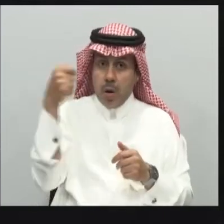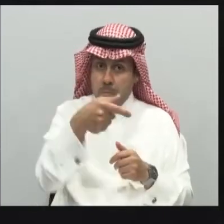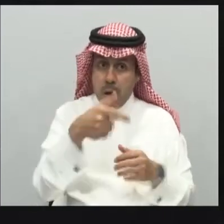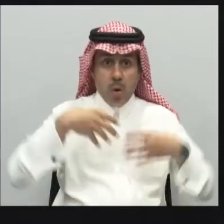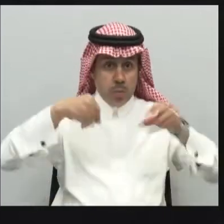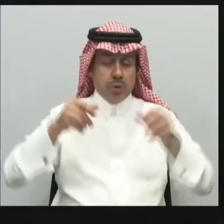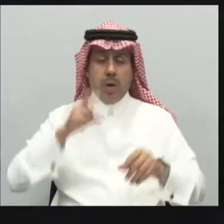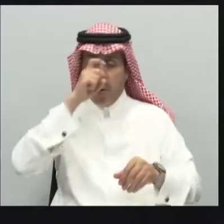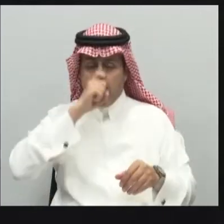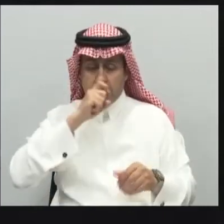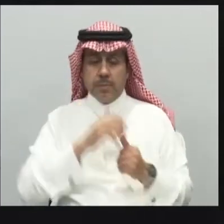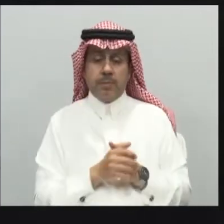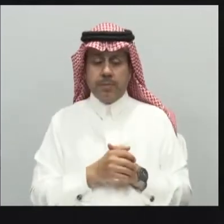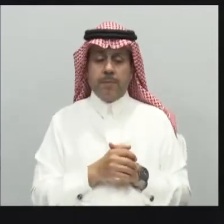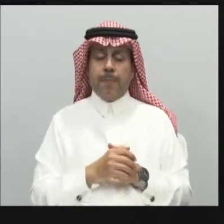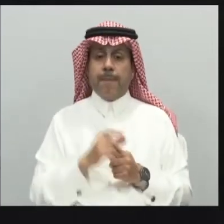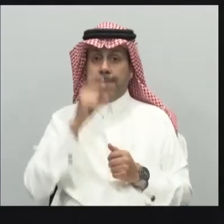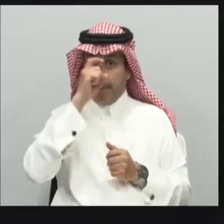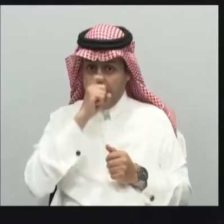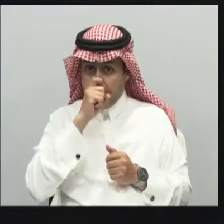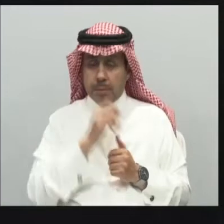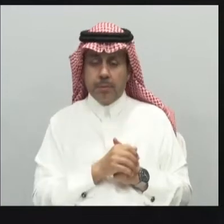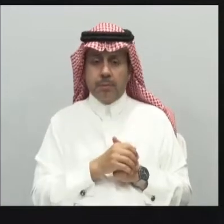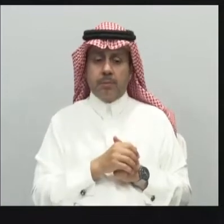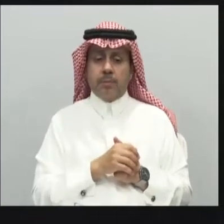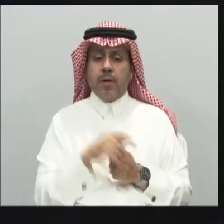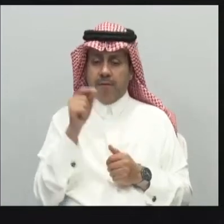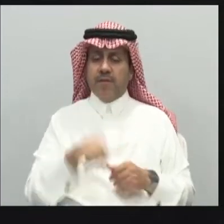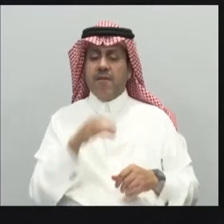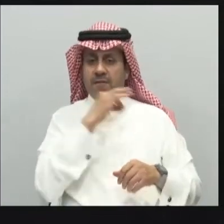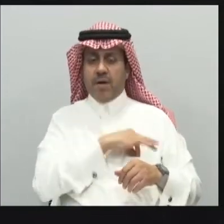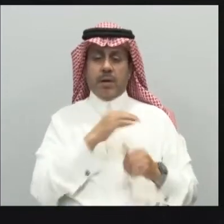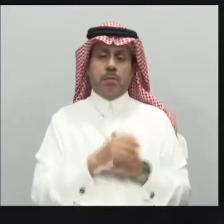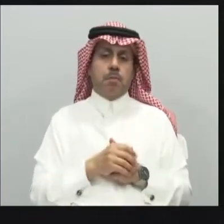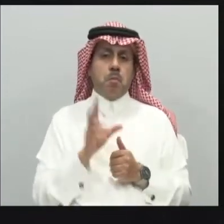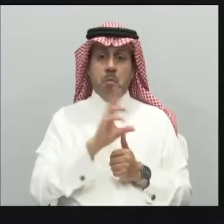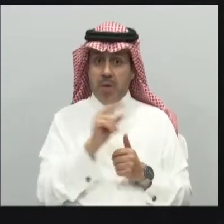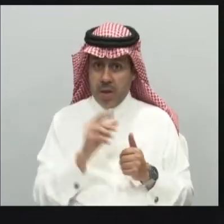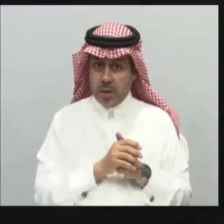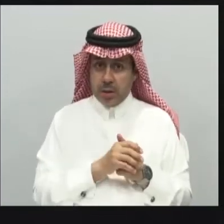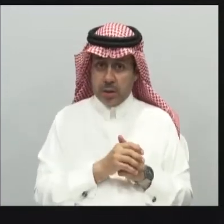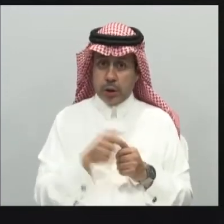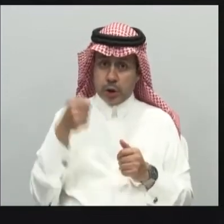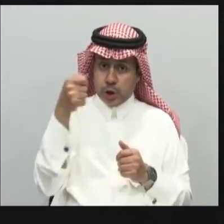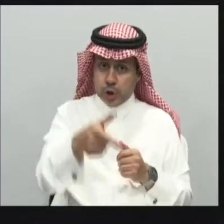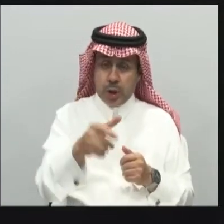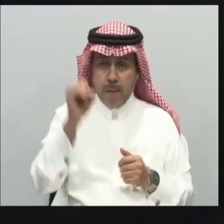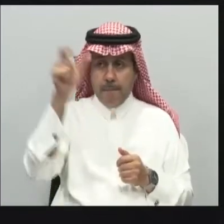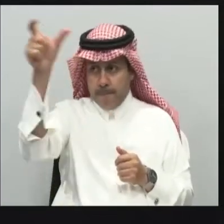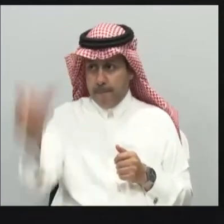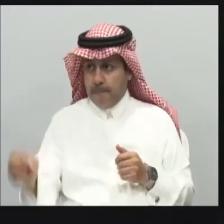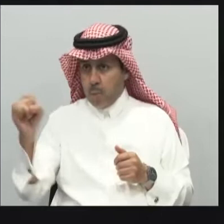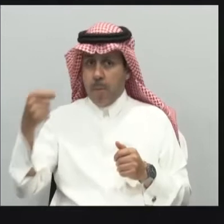يلزم الاخر بامر ما له في منفعه مثاله اشترى محمد سياره